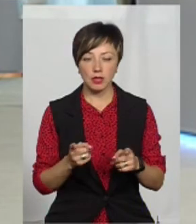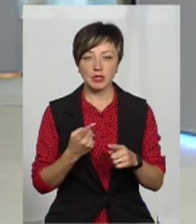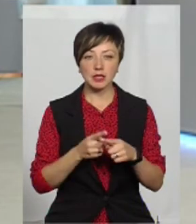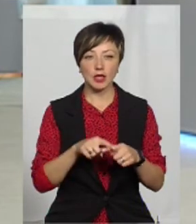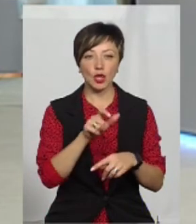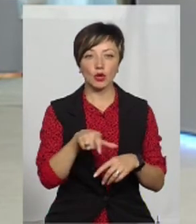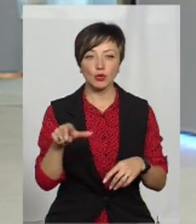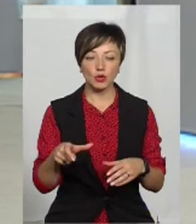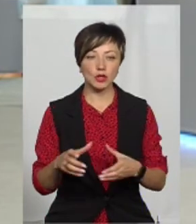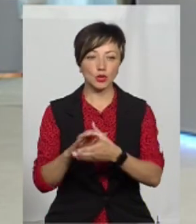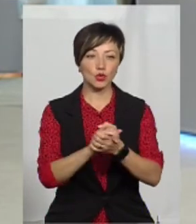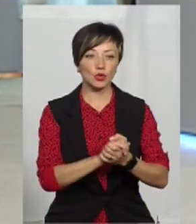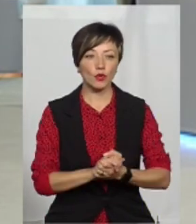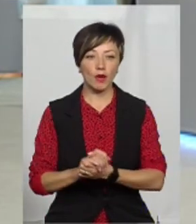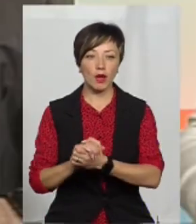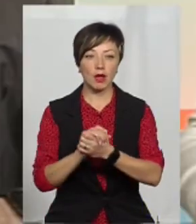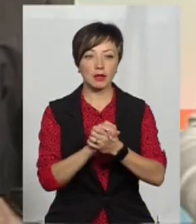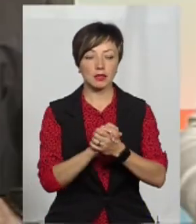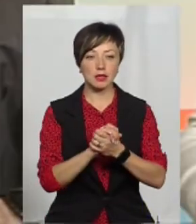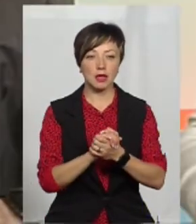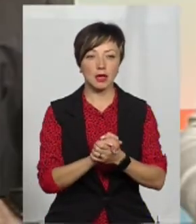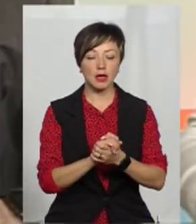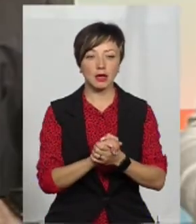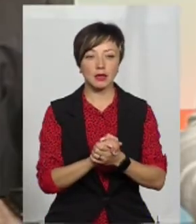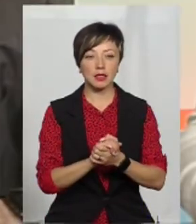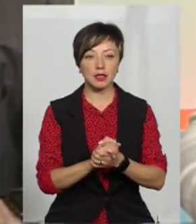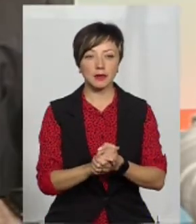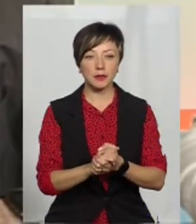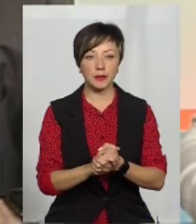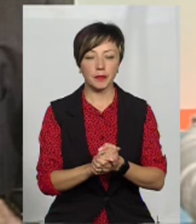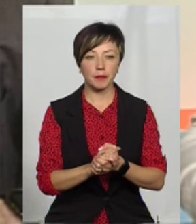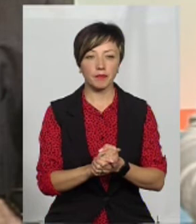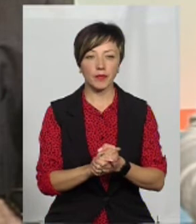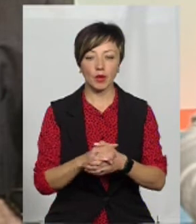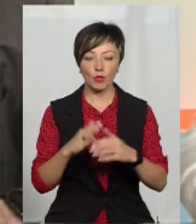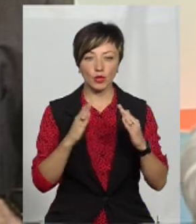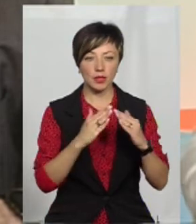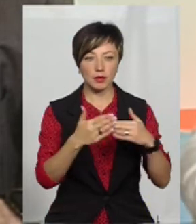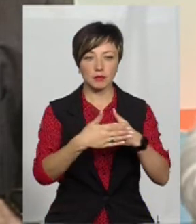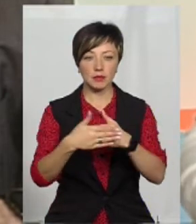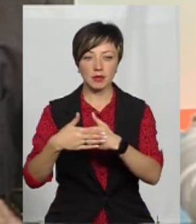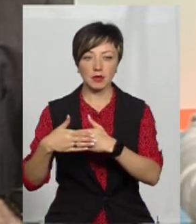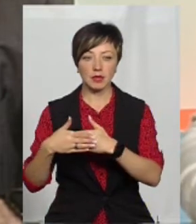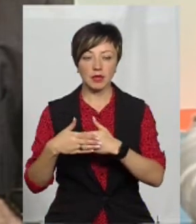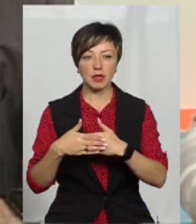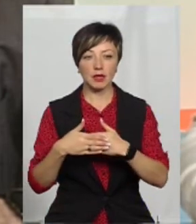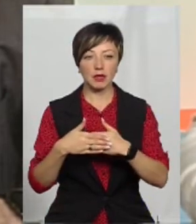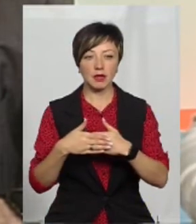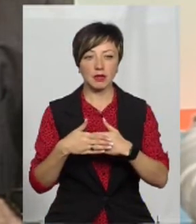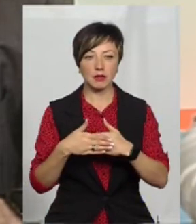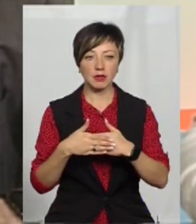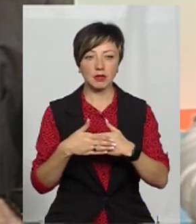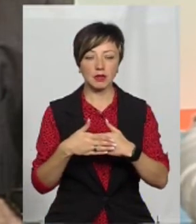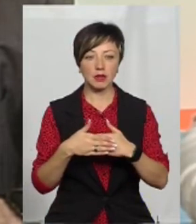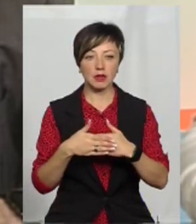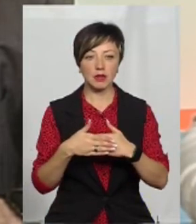дивіться, люди дуже згуртувалися, до себе взяли ближчі будинки. Разом,